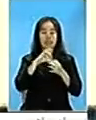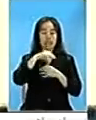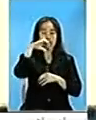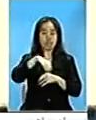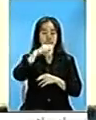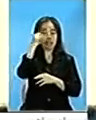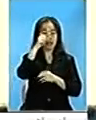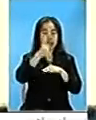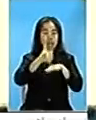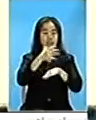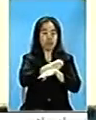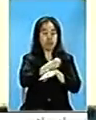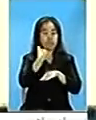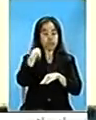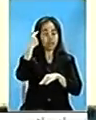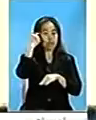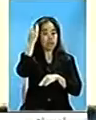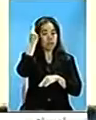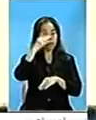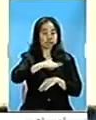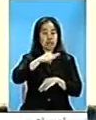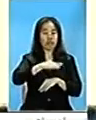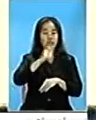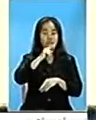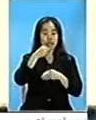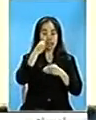ฒนาการเมืองมีความเห็นอย่างไรแล้วจะให้ความรู้